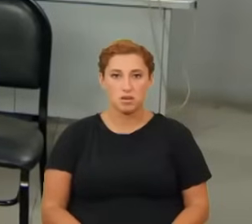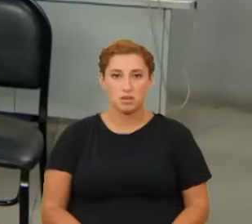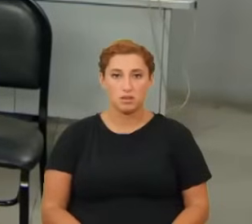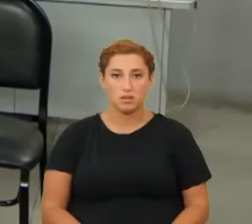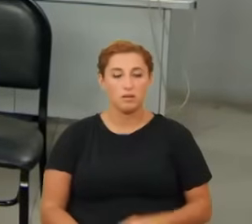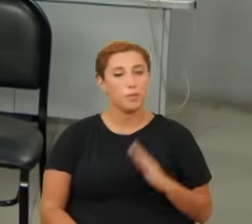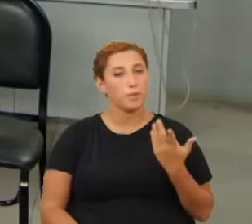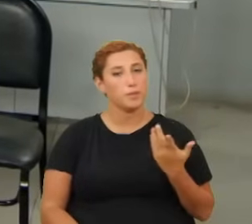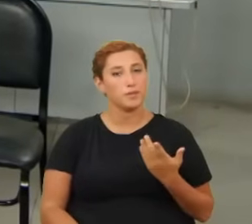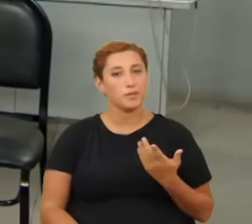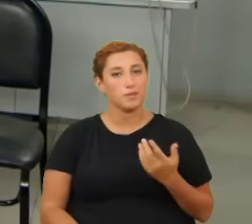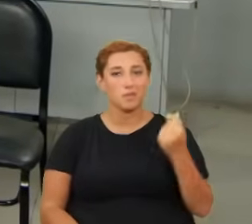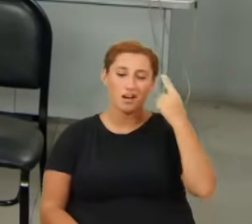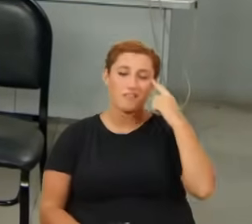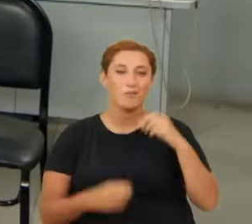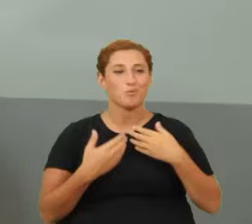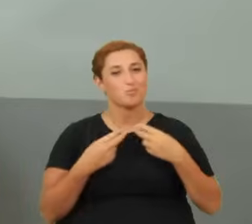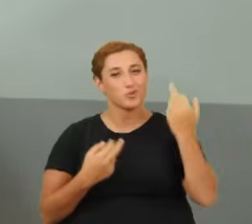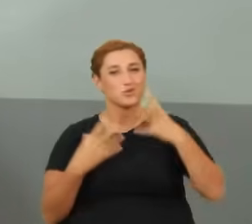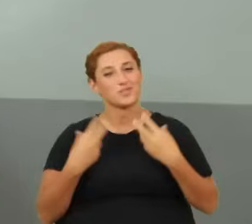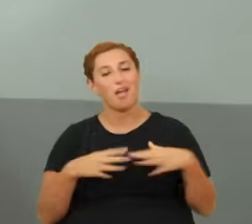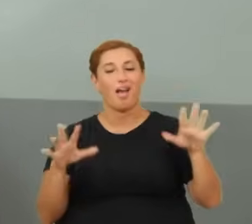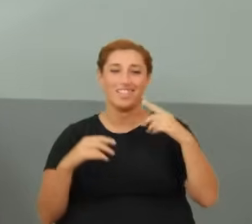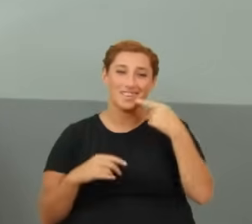Allah. Mangal. Biraz kafamız dağılır diye.